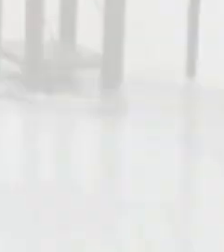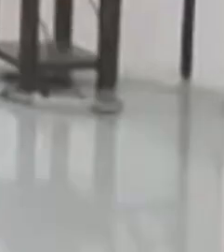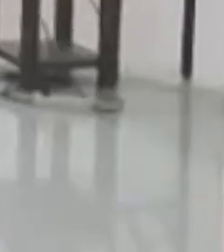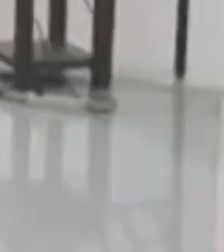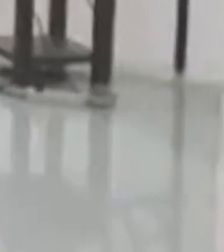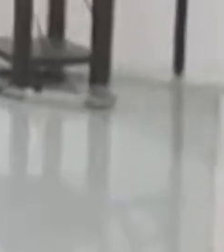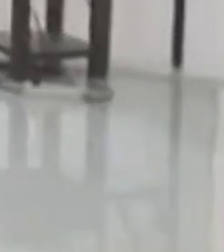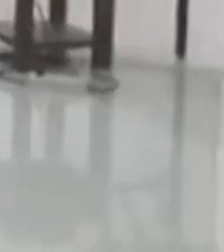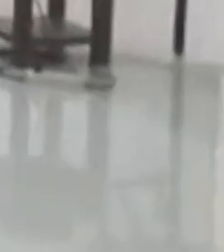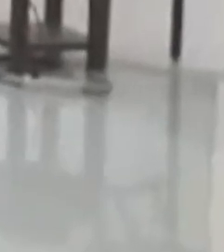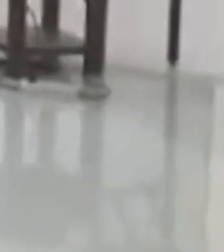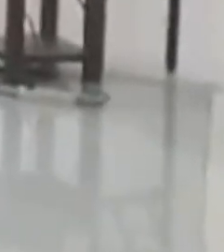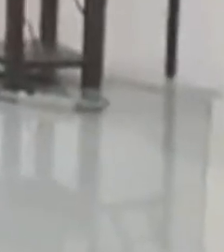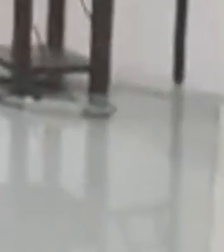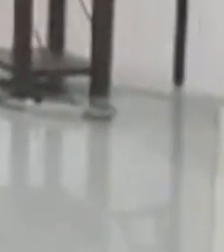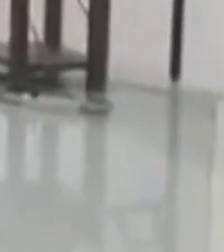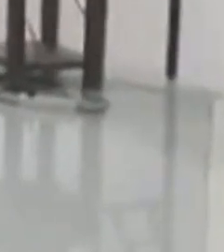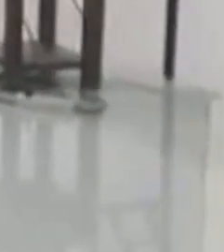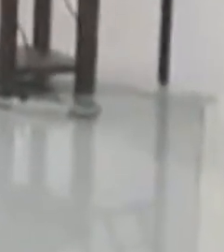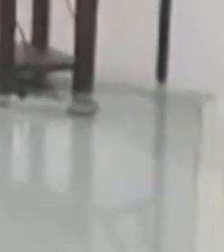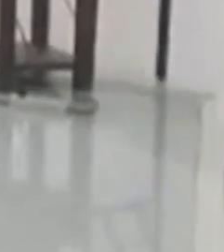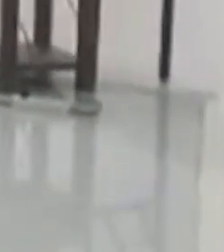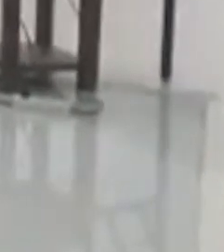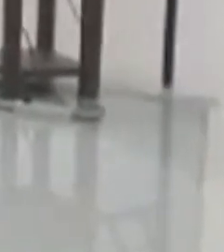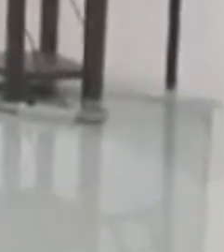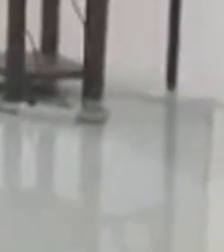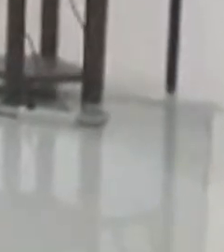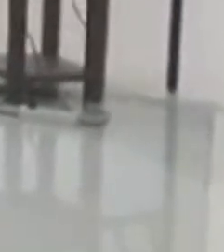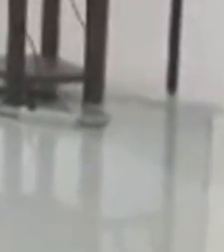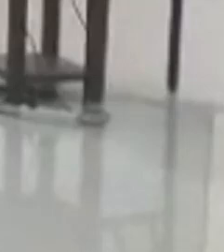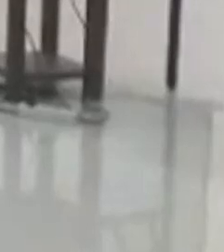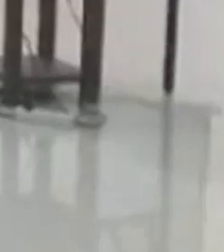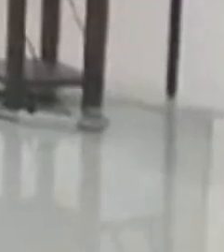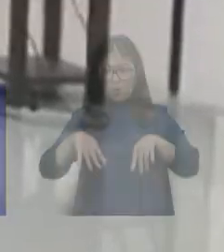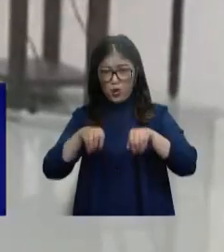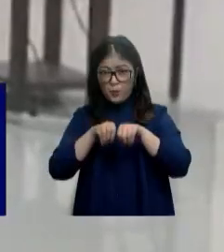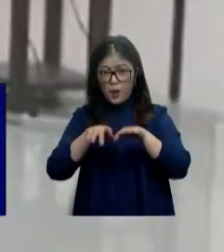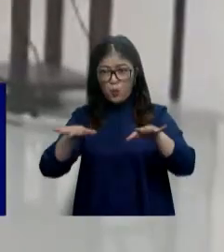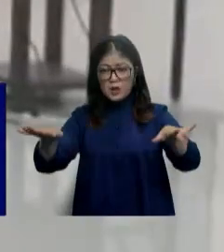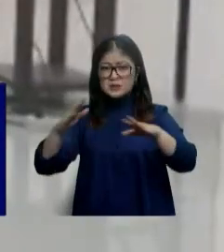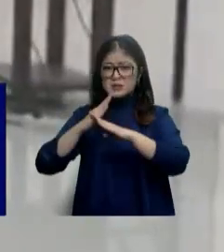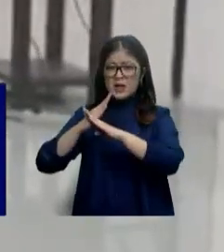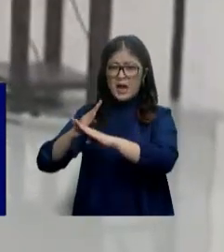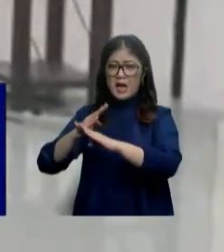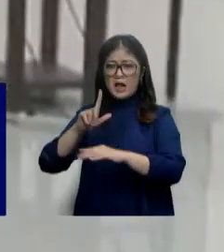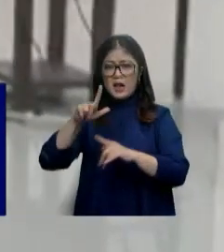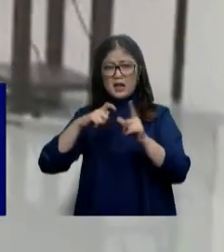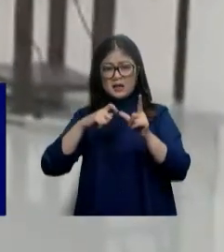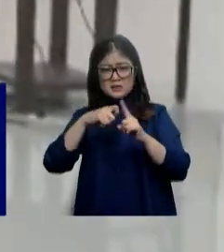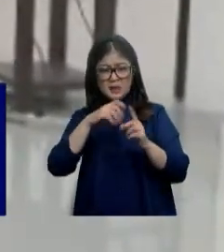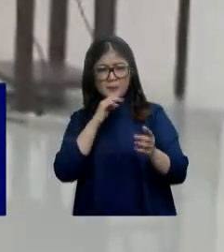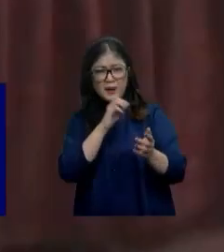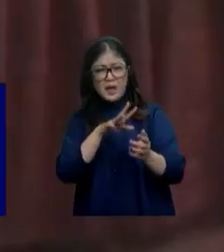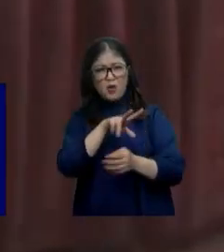lah. Agar penularan HIV/AIDS di wilayah Kabupaten Bogor tidak meluas, LSM Lekas meminta Kominfo memblokir aplikasi